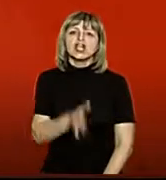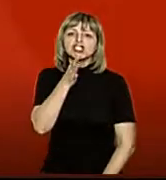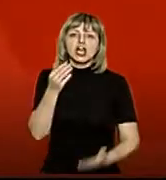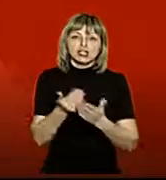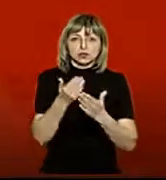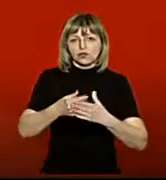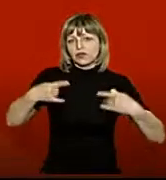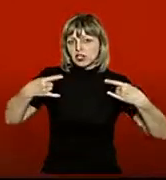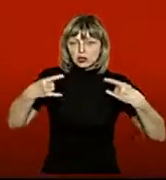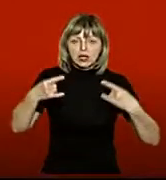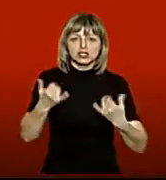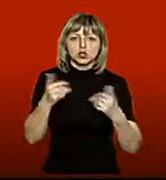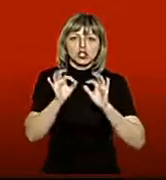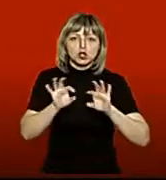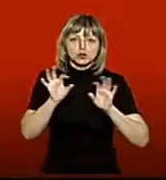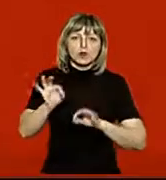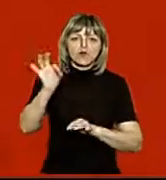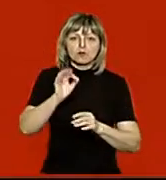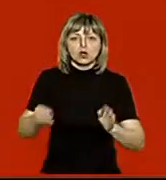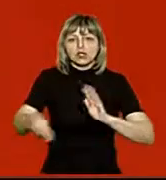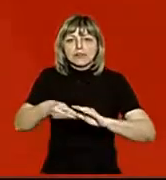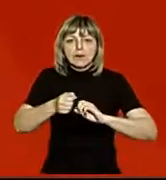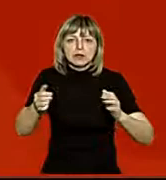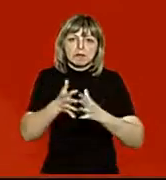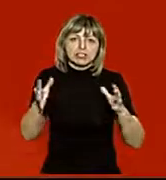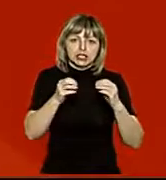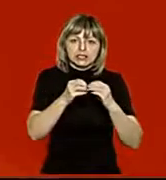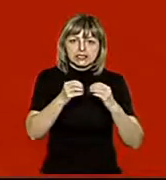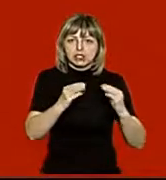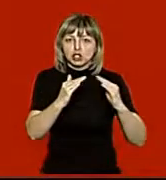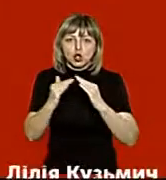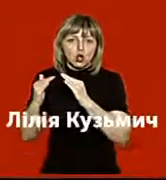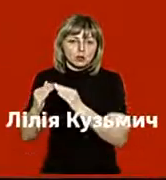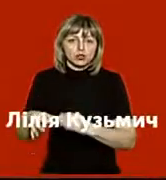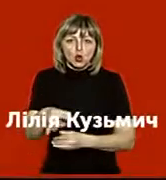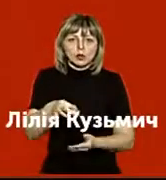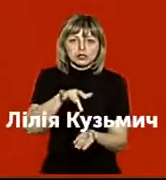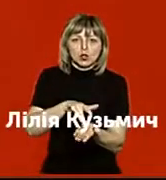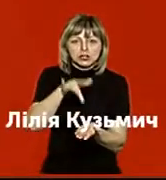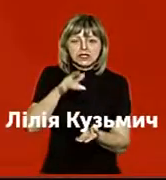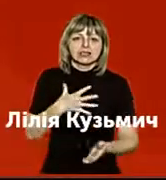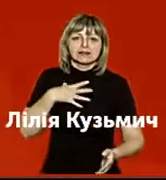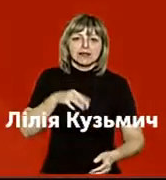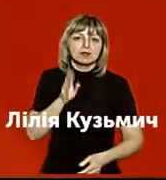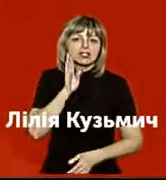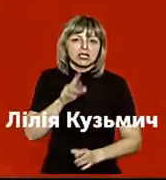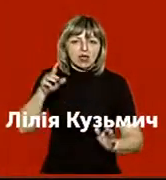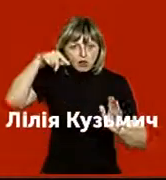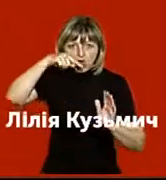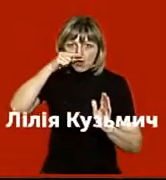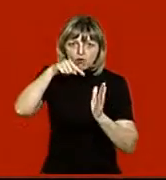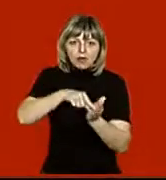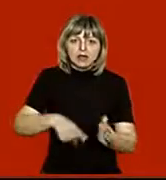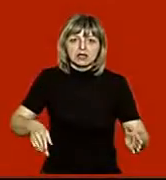Час новин на Волинь. Сьогодні у випуску розповімо про замінування більш як 10 об'єктів в обласному центрі, загибель жінки, яка впала у відкритий